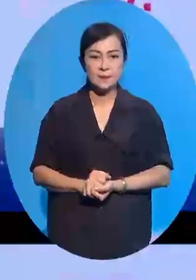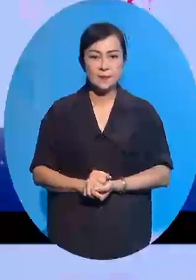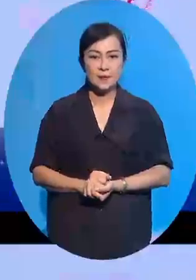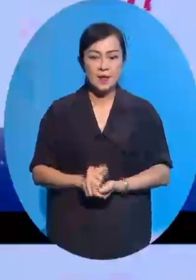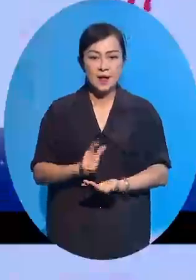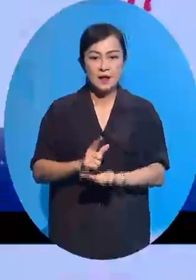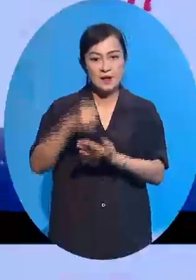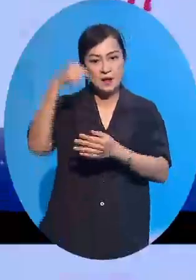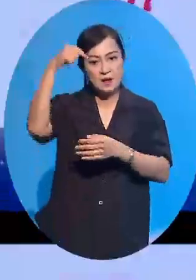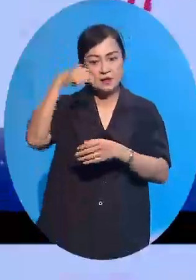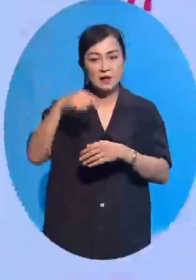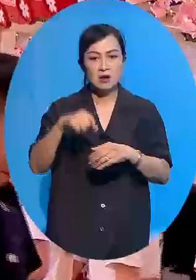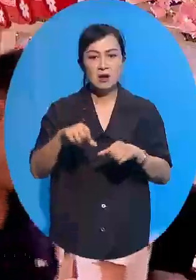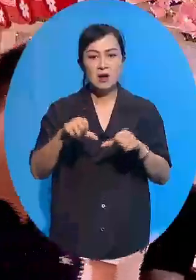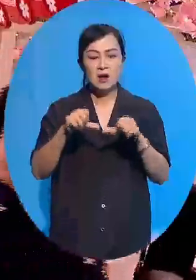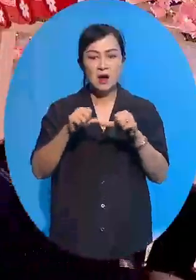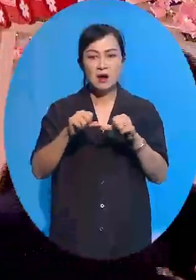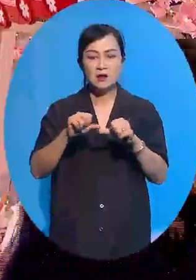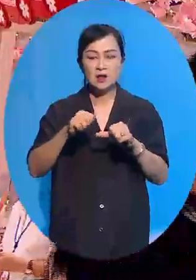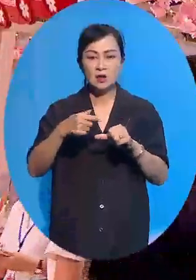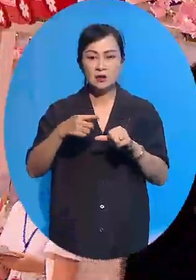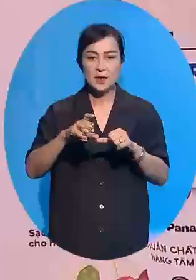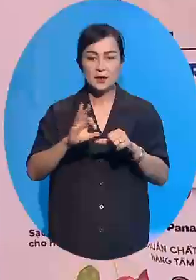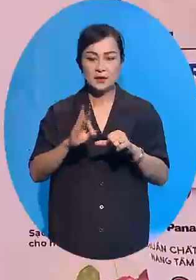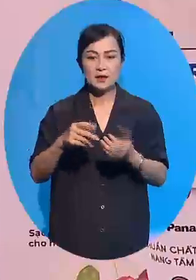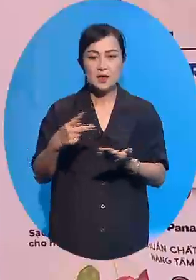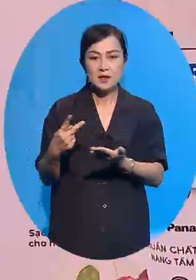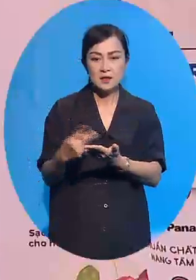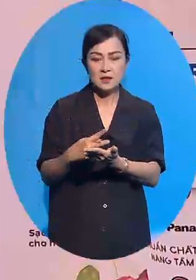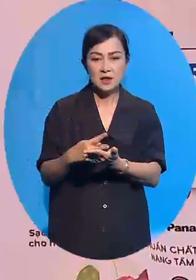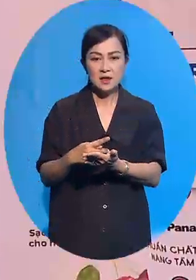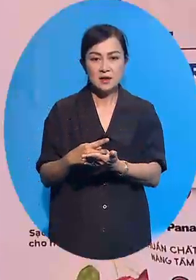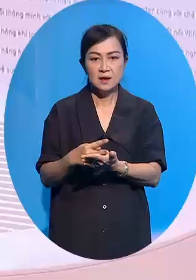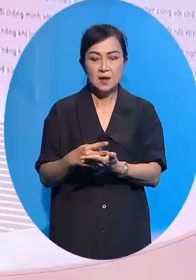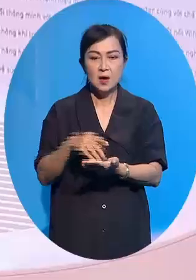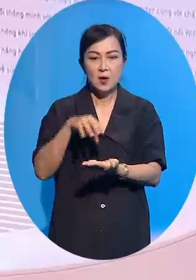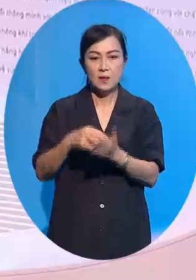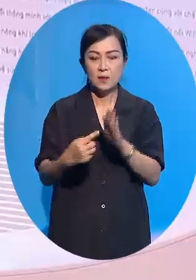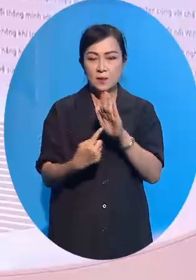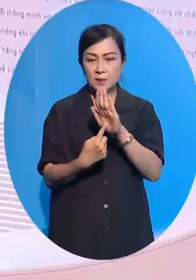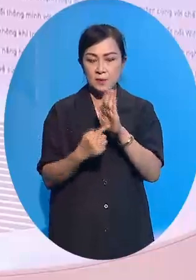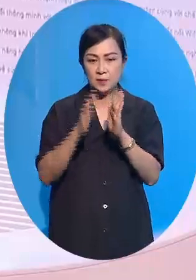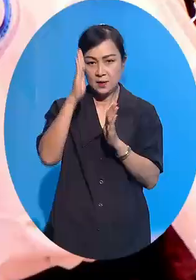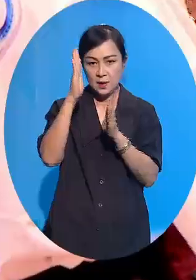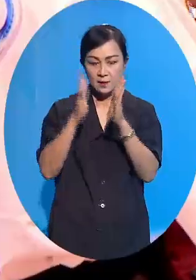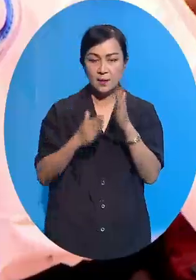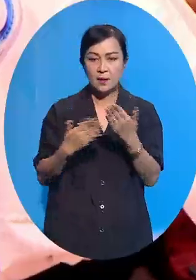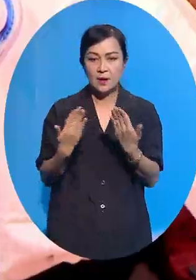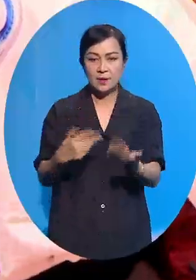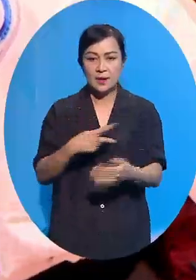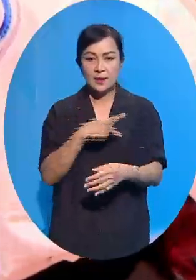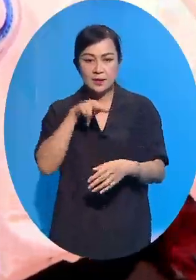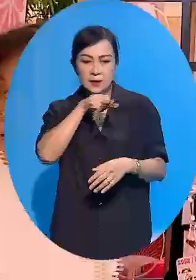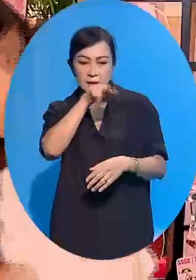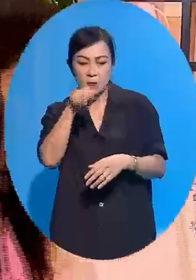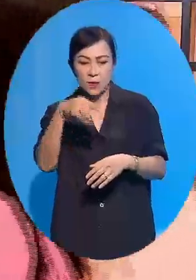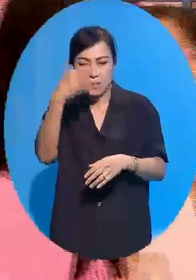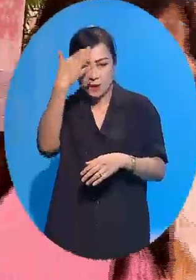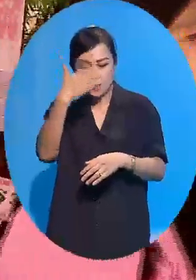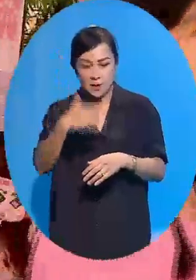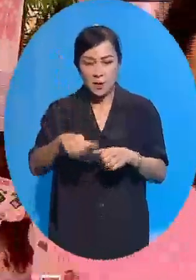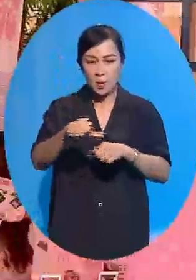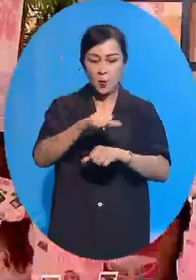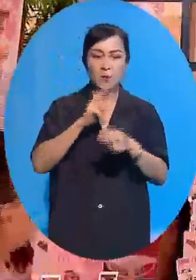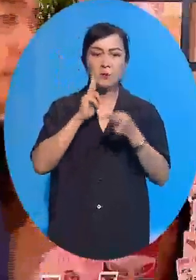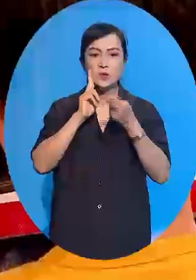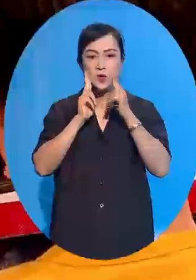Lễ hội Nhật Bản tại Sài Gòn Center được xem là sự kiện thường niên mang tính biểu tượng tại khu vực trung tâm thành phố. Tại đây thì khách tham quan sẽ được trải nghiệm những hoạt